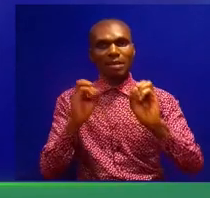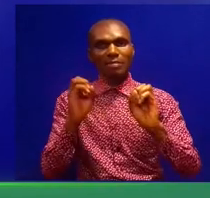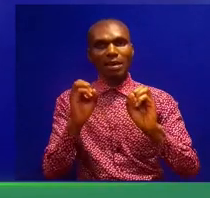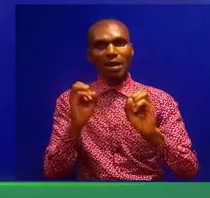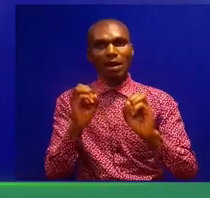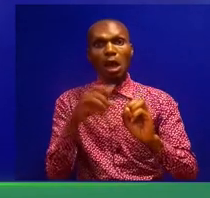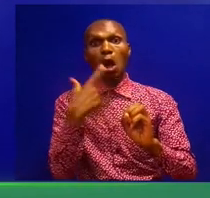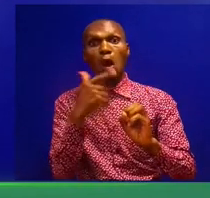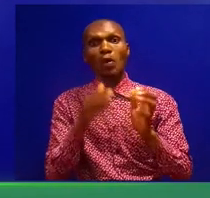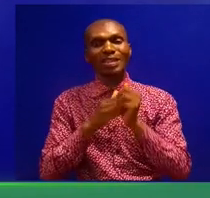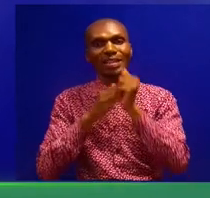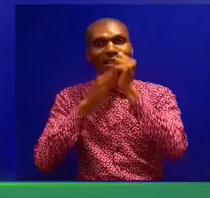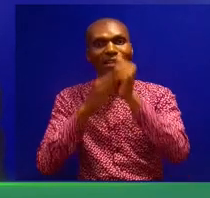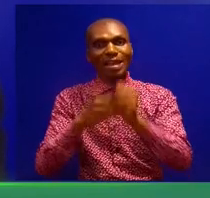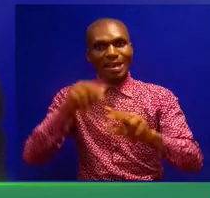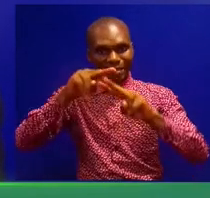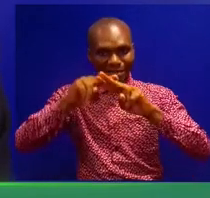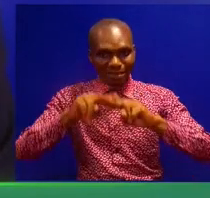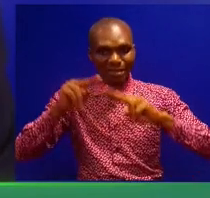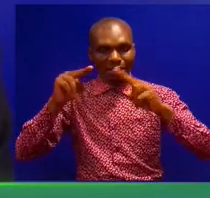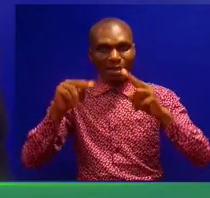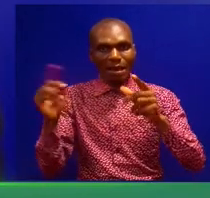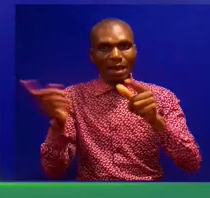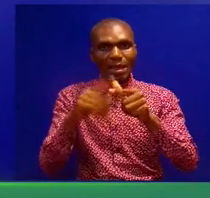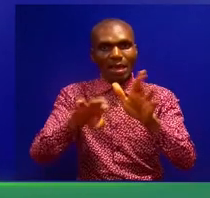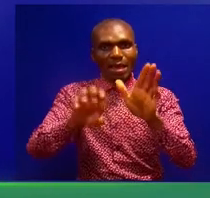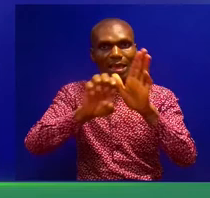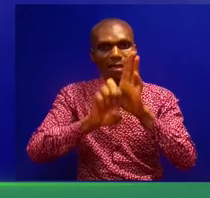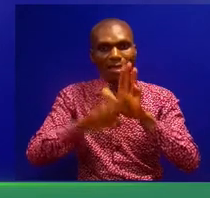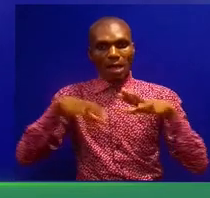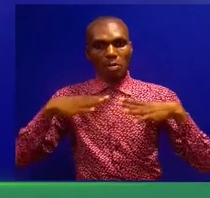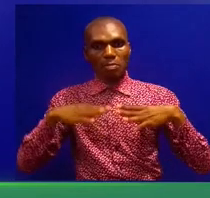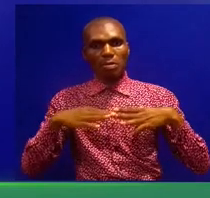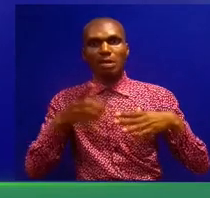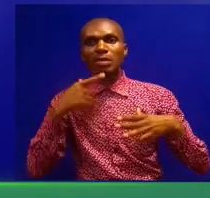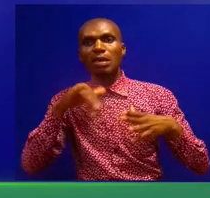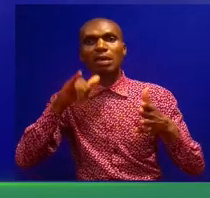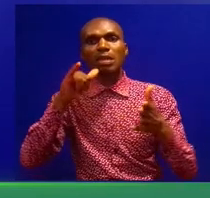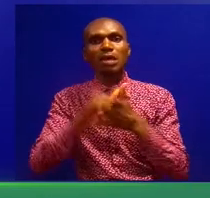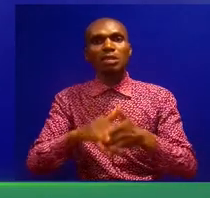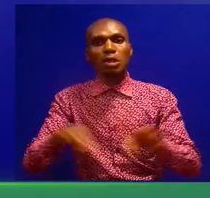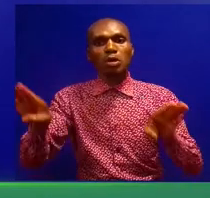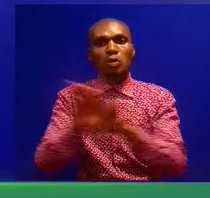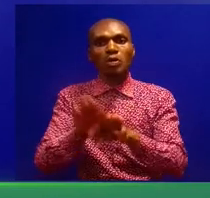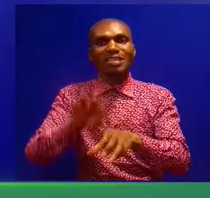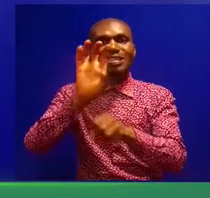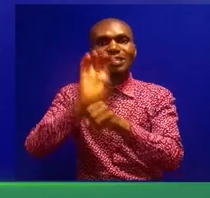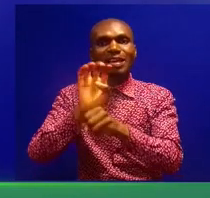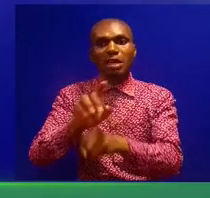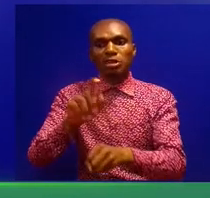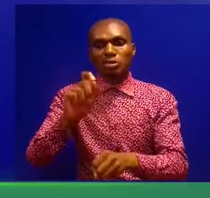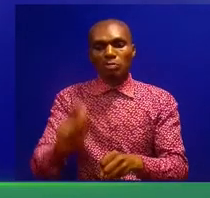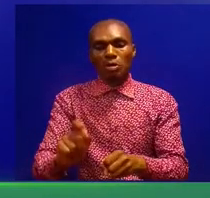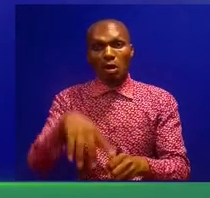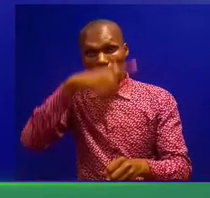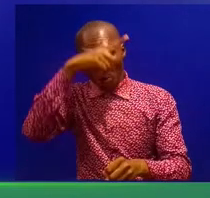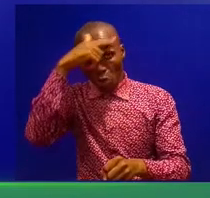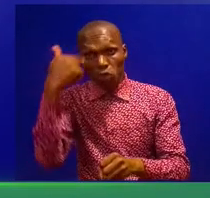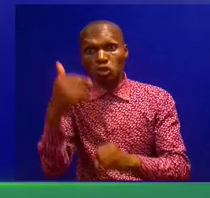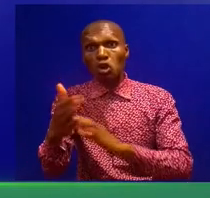nga muraiki ora sekero Pono china para ibane para tanga ngosi katuri jikan sa chinga nyasa ya kata kete jikan sa chinga jijaka so